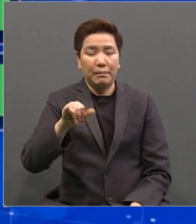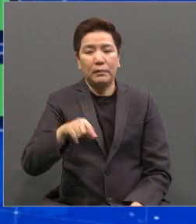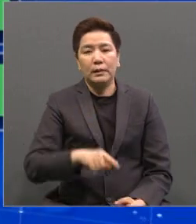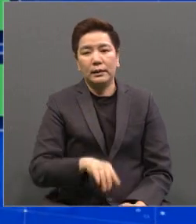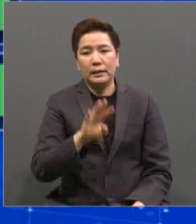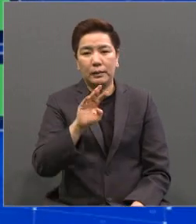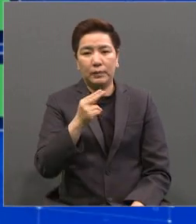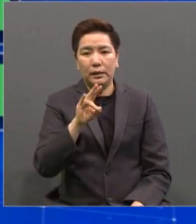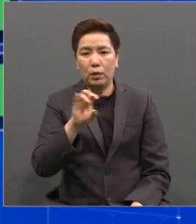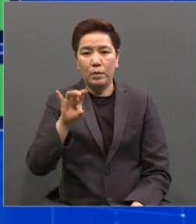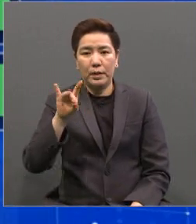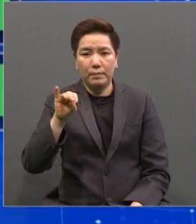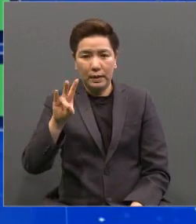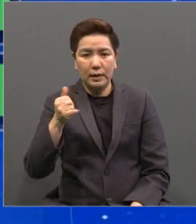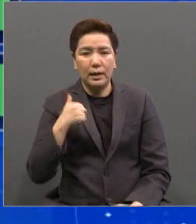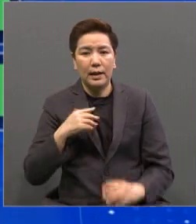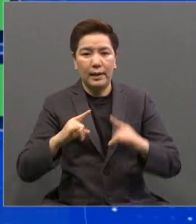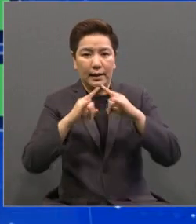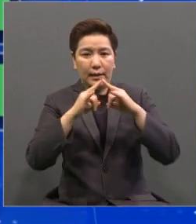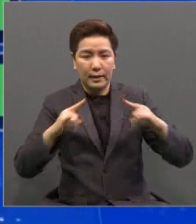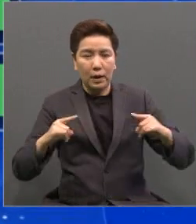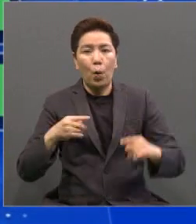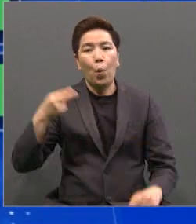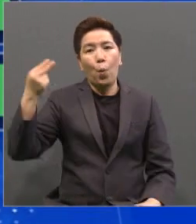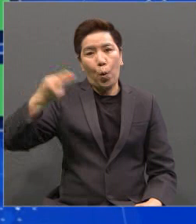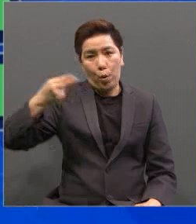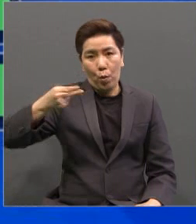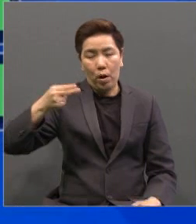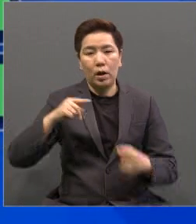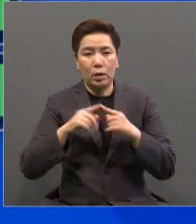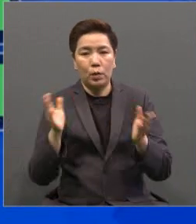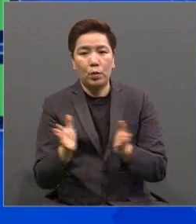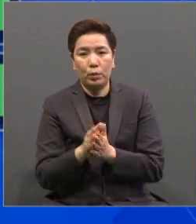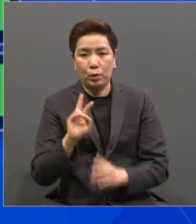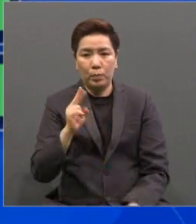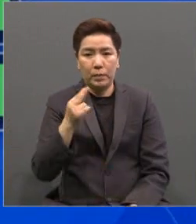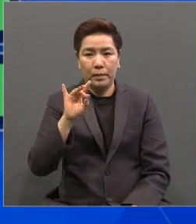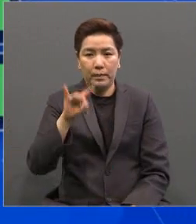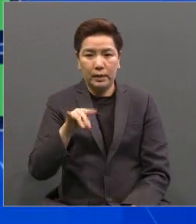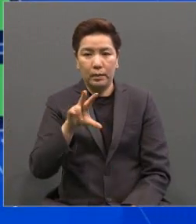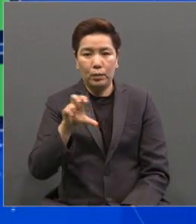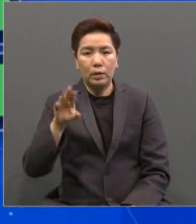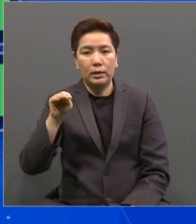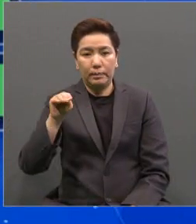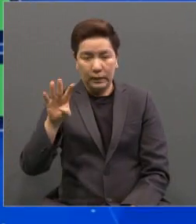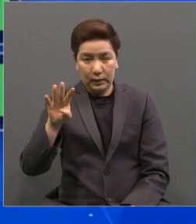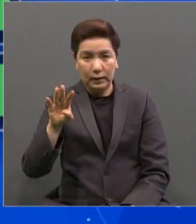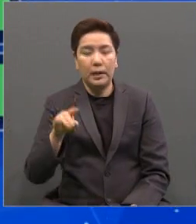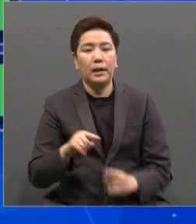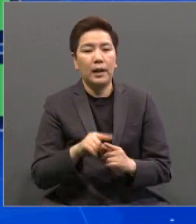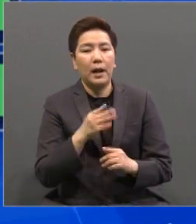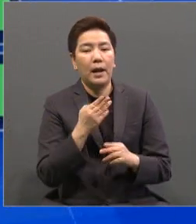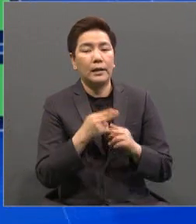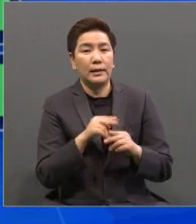4787คนอาคารเต็นท์แล้วก็ที่บริเวณสำนักงานเขตห้วยขวาง28,344คนค่ะ